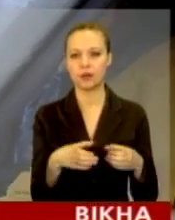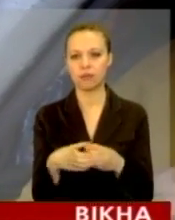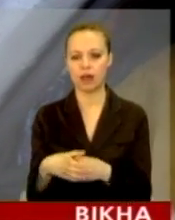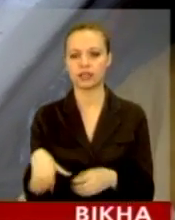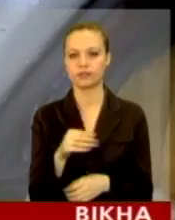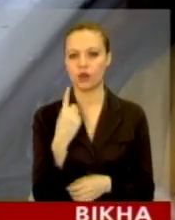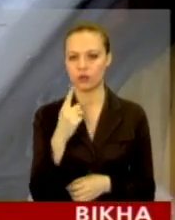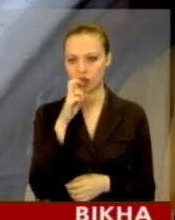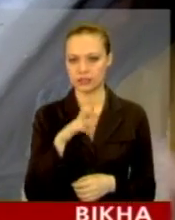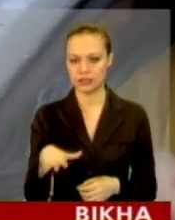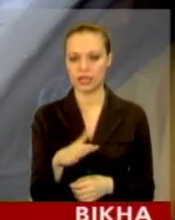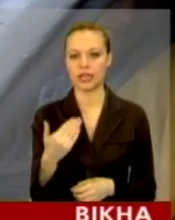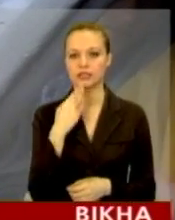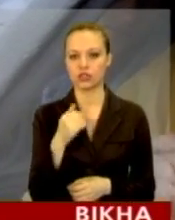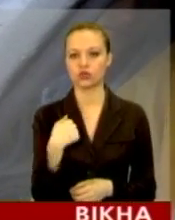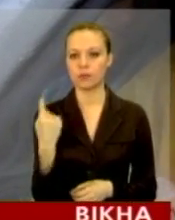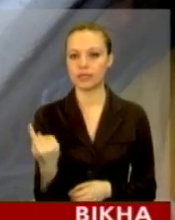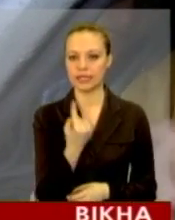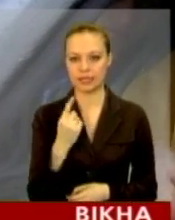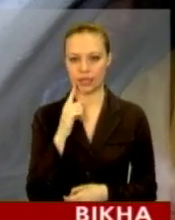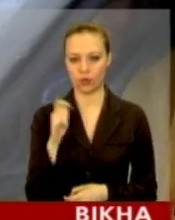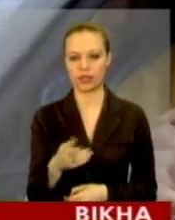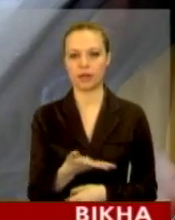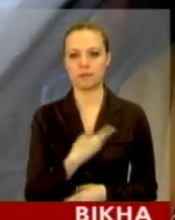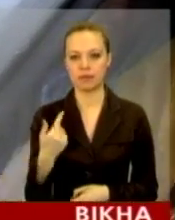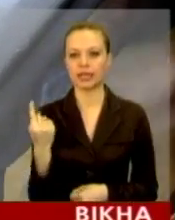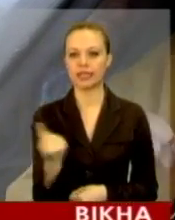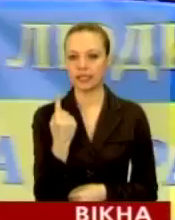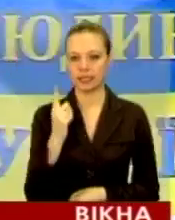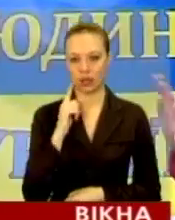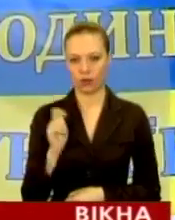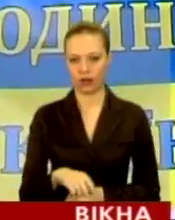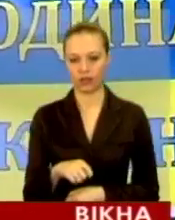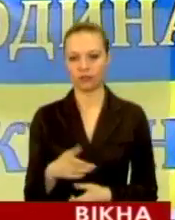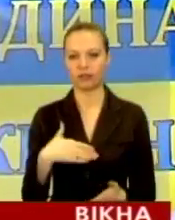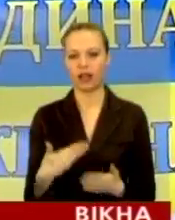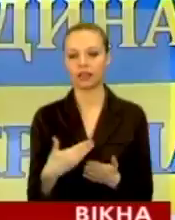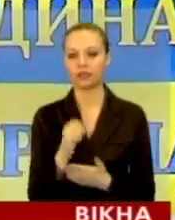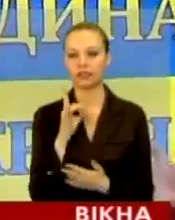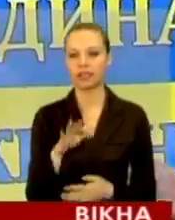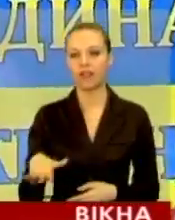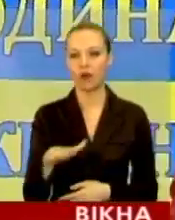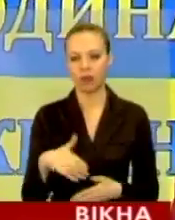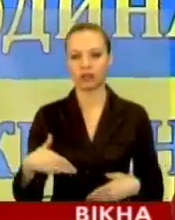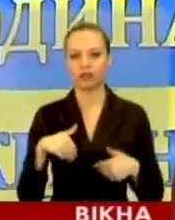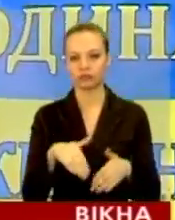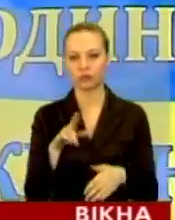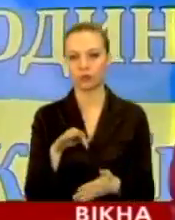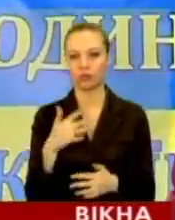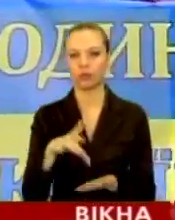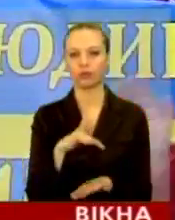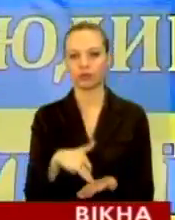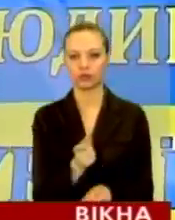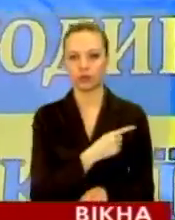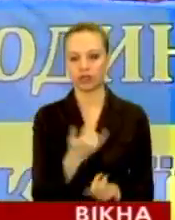вмісті об'єднатися і сказати, що ми єдина Україна. Ми єдина Україна. Активісти Євромайдану пройшлися серед містям